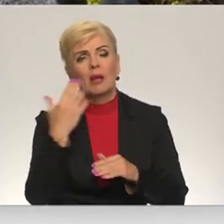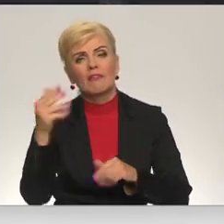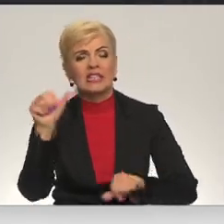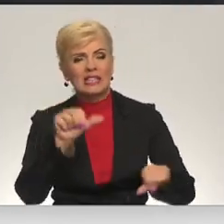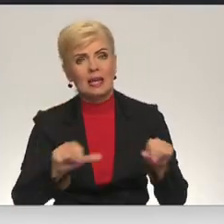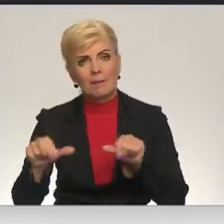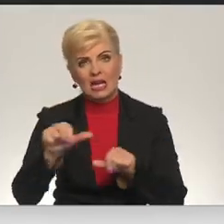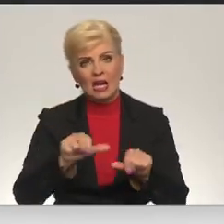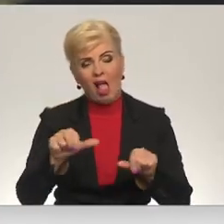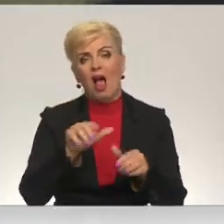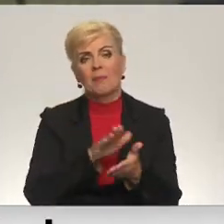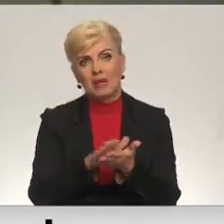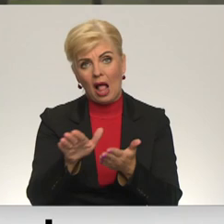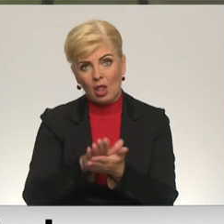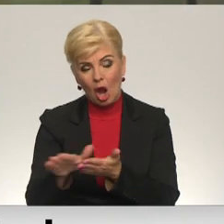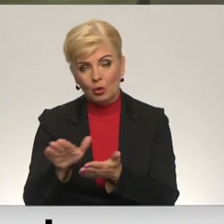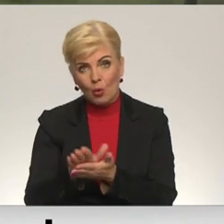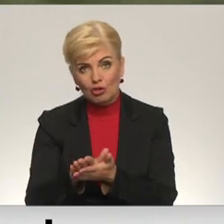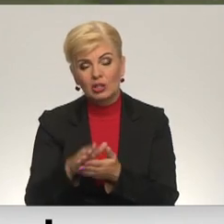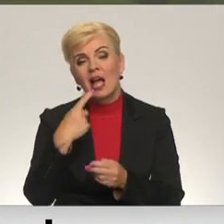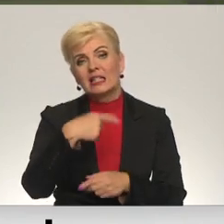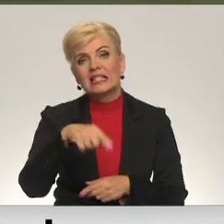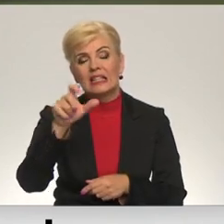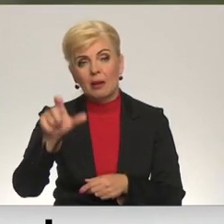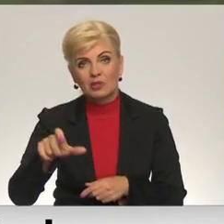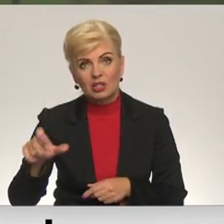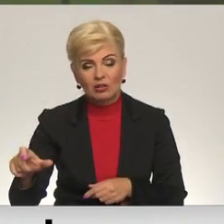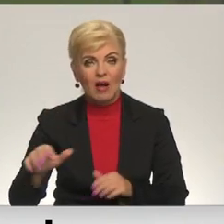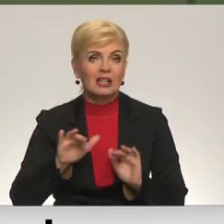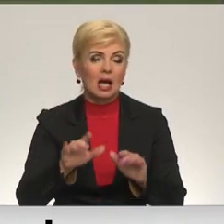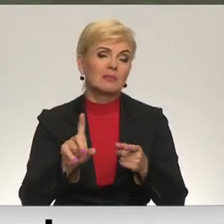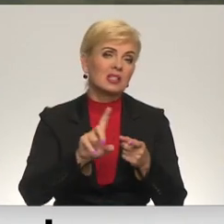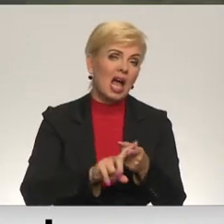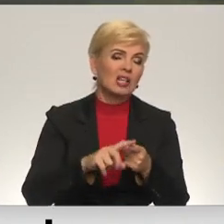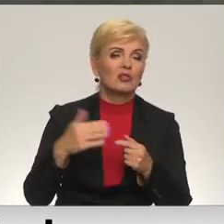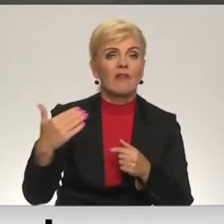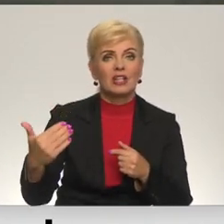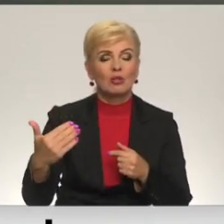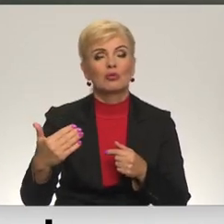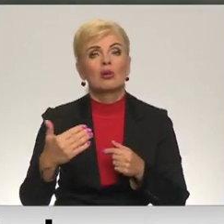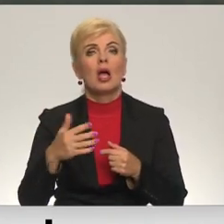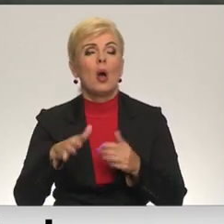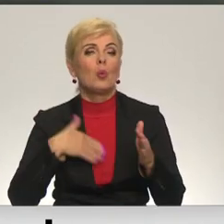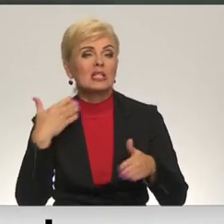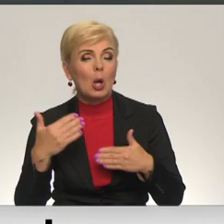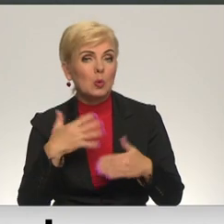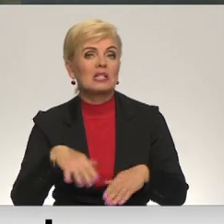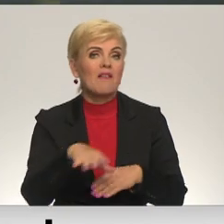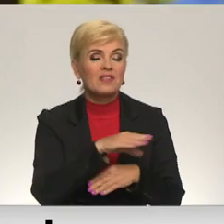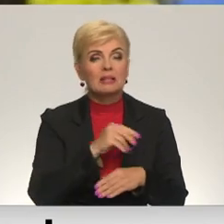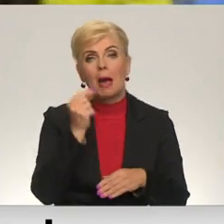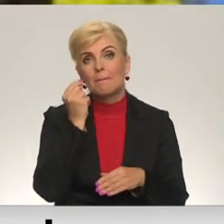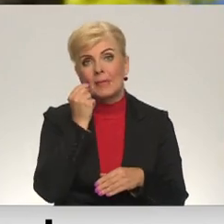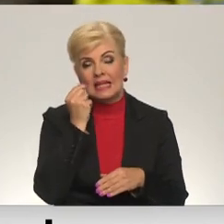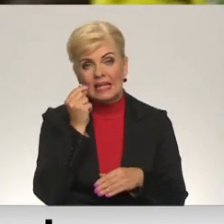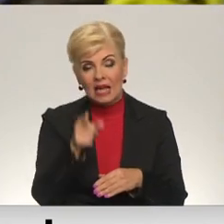ķimikāliju pielietošanu un citiem cilvēku darbības saistītiem aspektiem. Tā trauksme par to, ka vispār kā bites kā